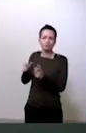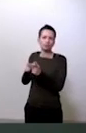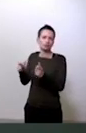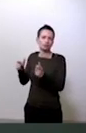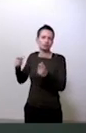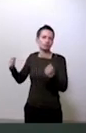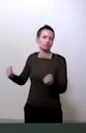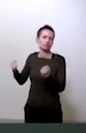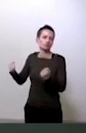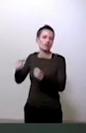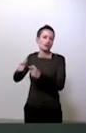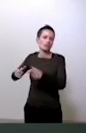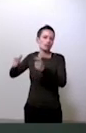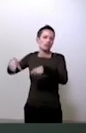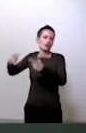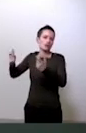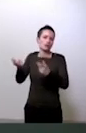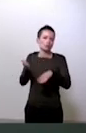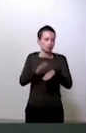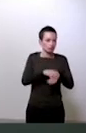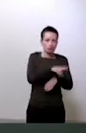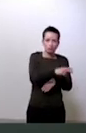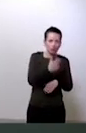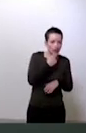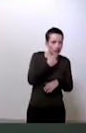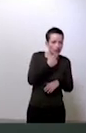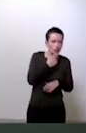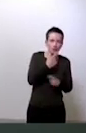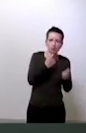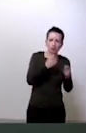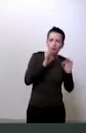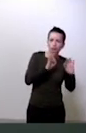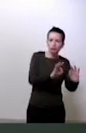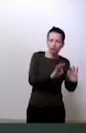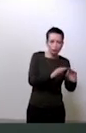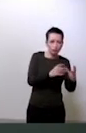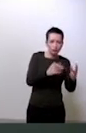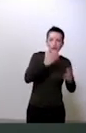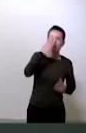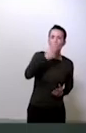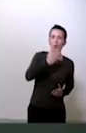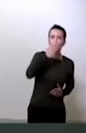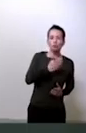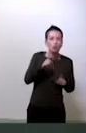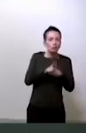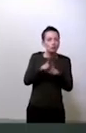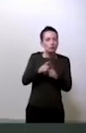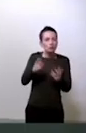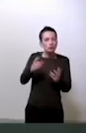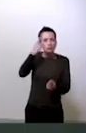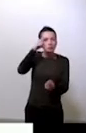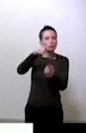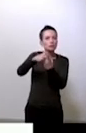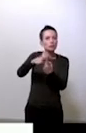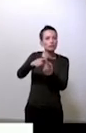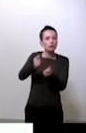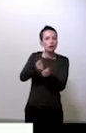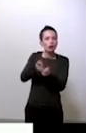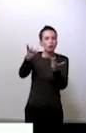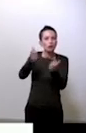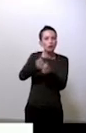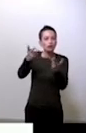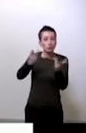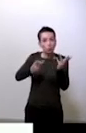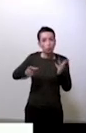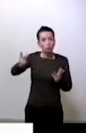matière de construction de logements abordables et de qualité sont de plus en plus pressants et que les objectifs quantitatifs de production s'imposent de plus en plus au